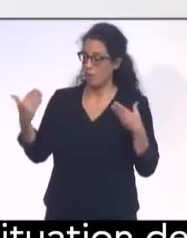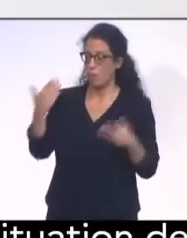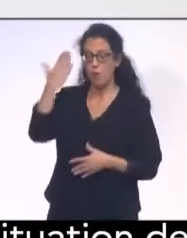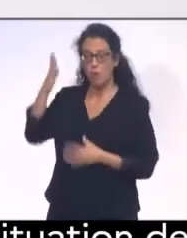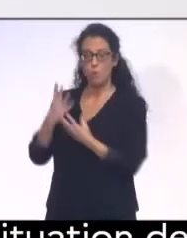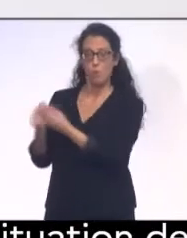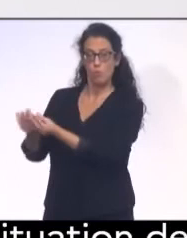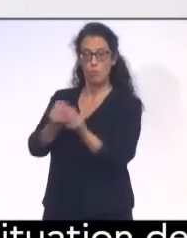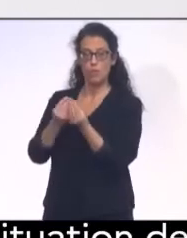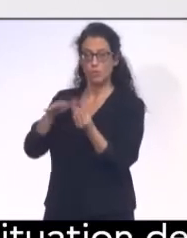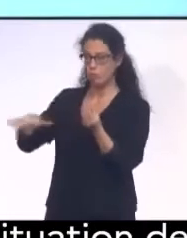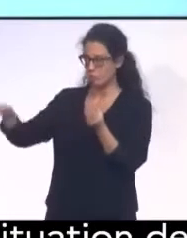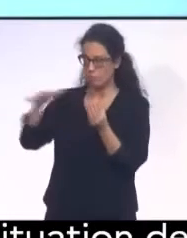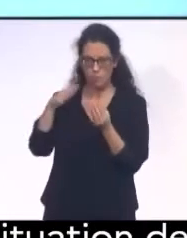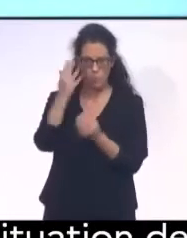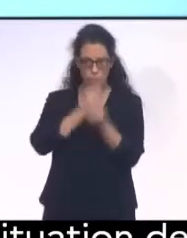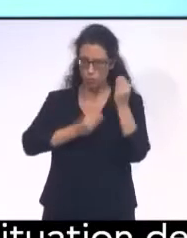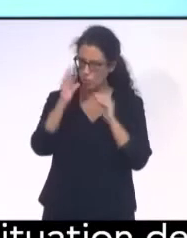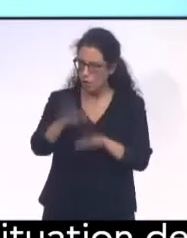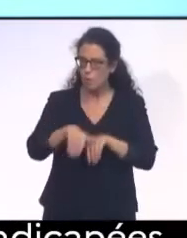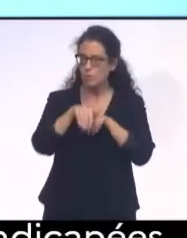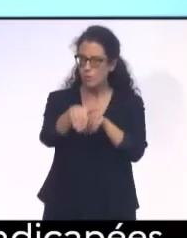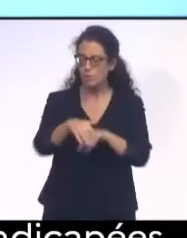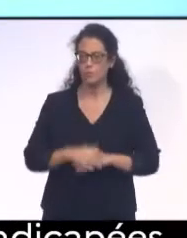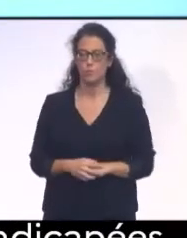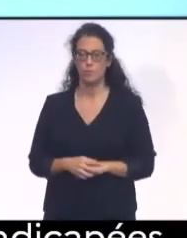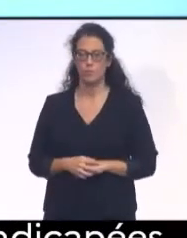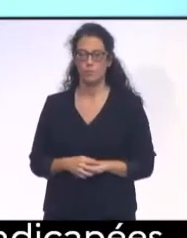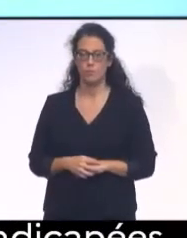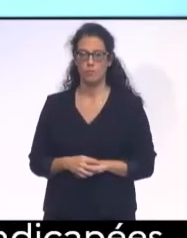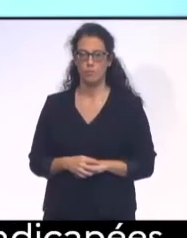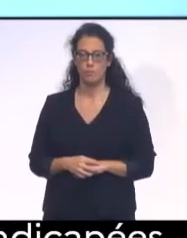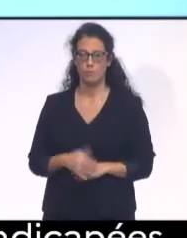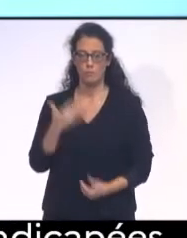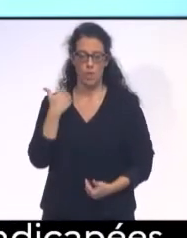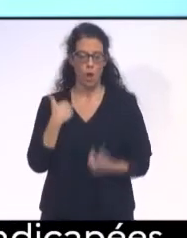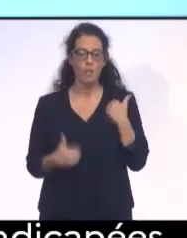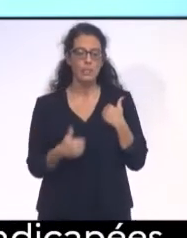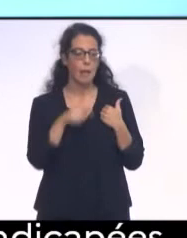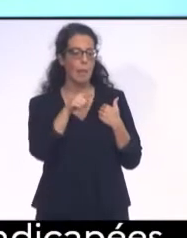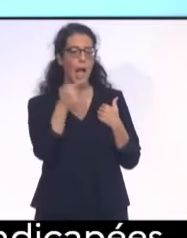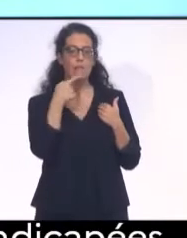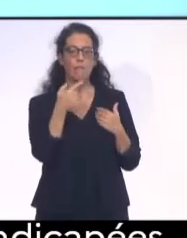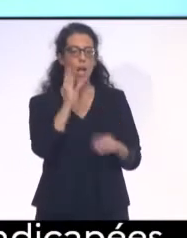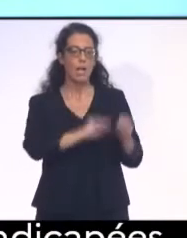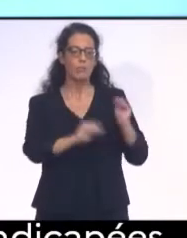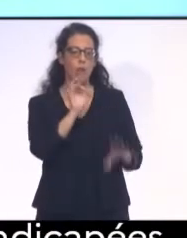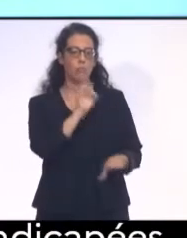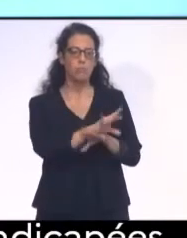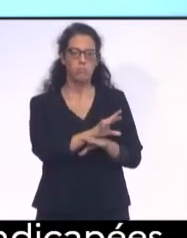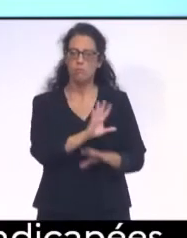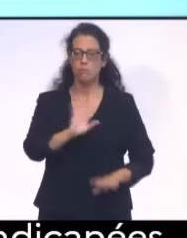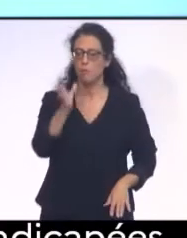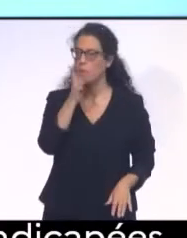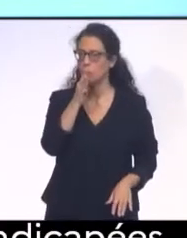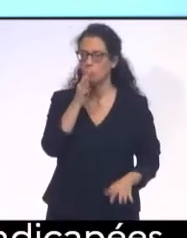la population. Le handicap ne peut être un critère de refus de soins, qu'il s'agisse d'hospitalisation